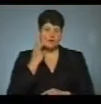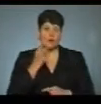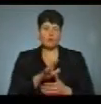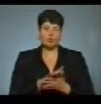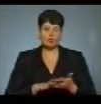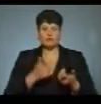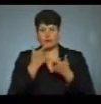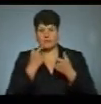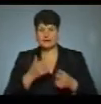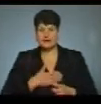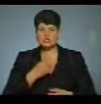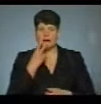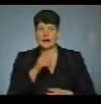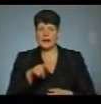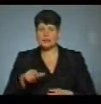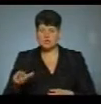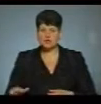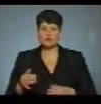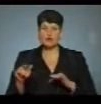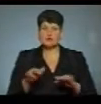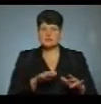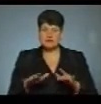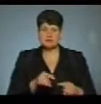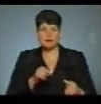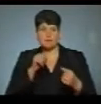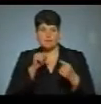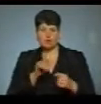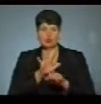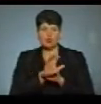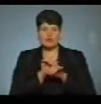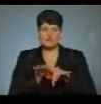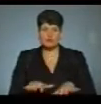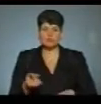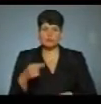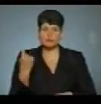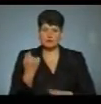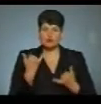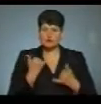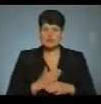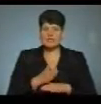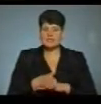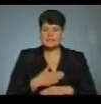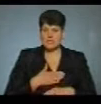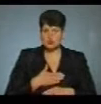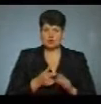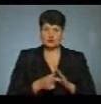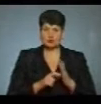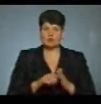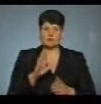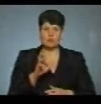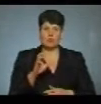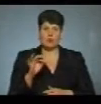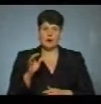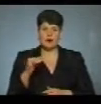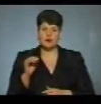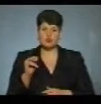інформувати наших глядачів про оперативні заходи щодо протидії коронавірусу на Тернопільщині. Сьогодні гість нашої студії – Володимир Богайчук,